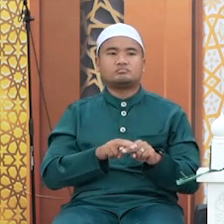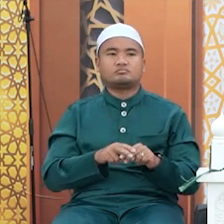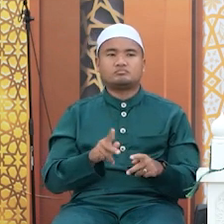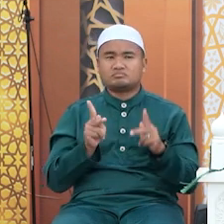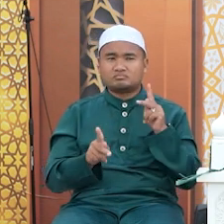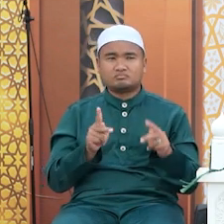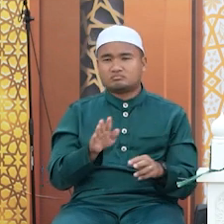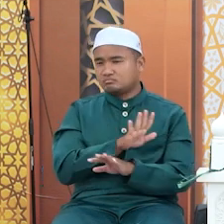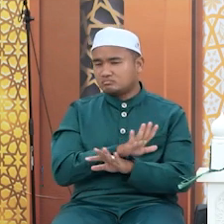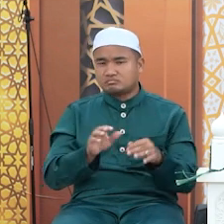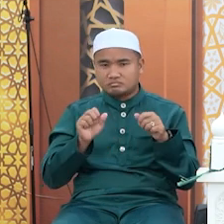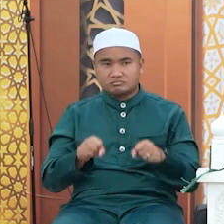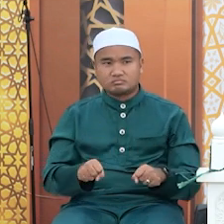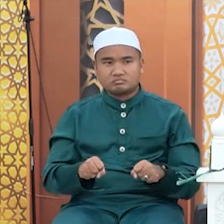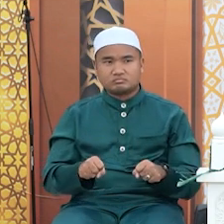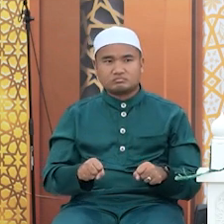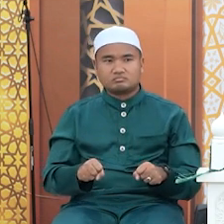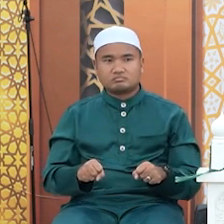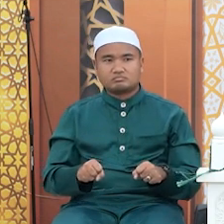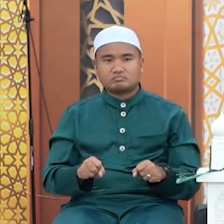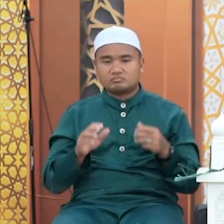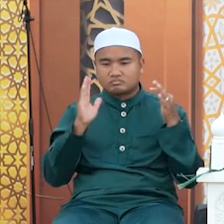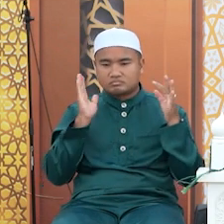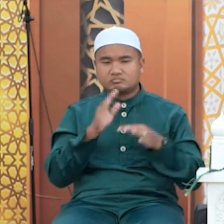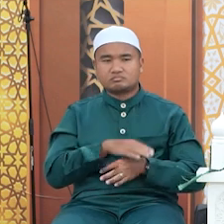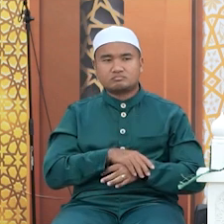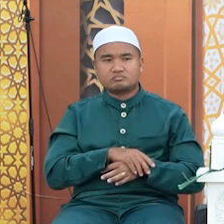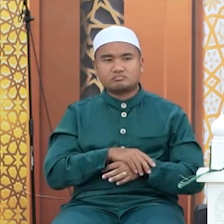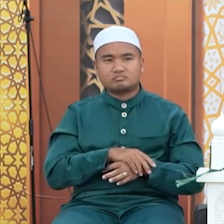di atas lambung atau husuk kamu. Berbagi